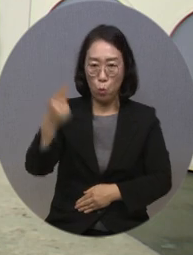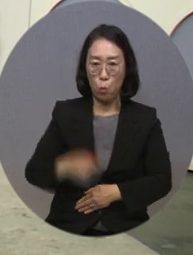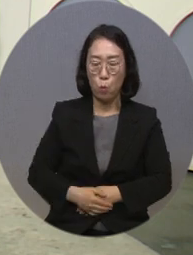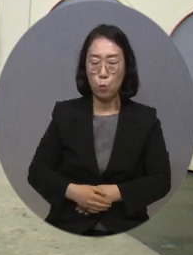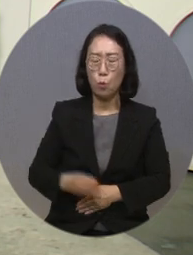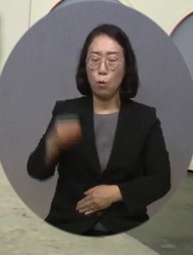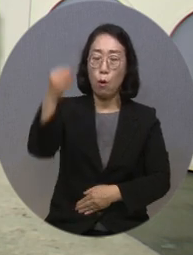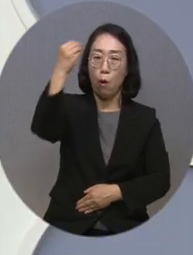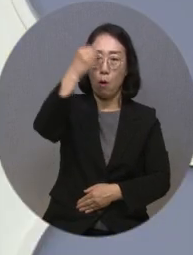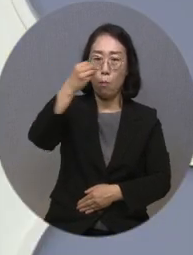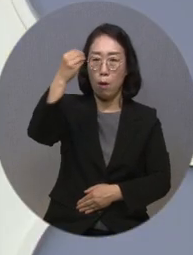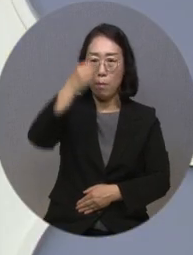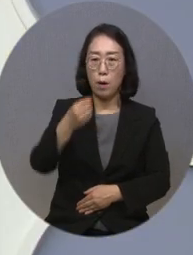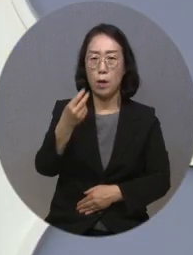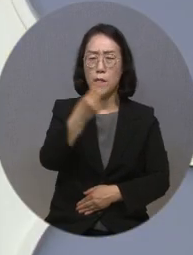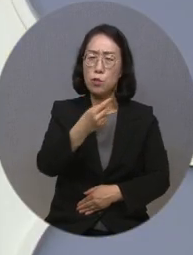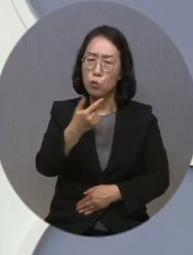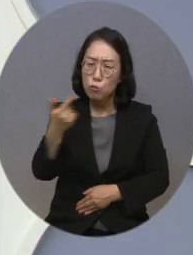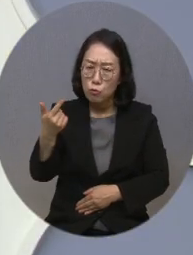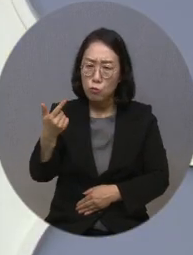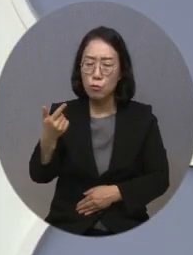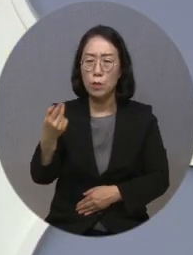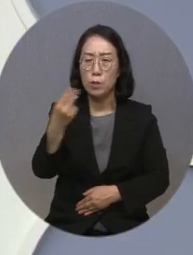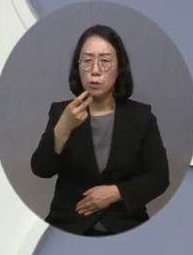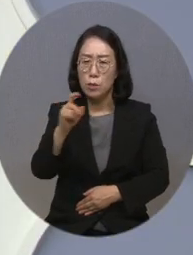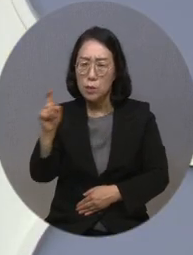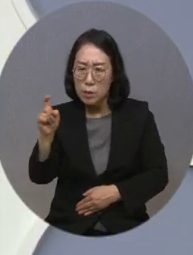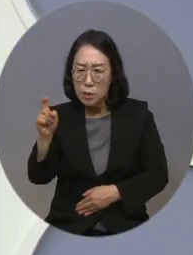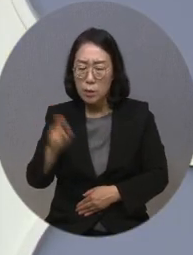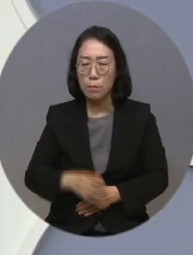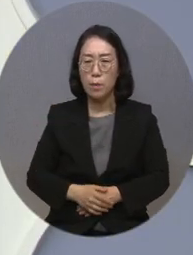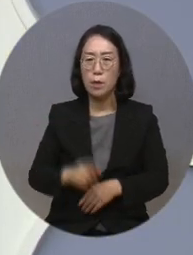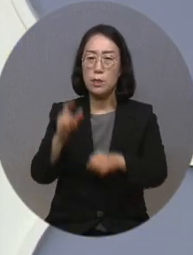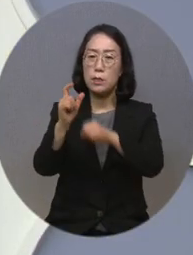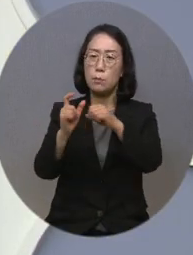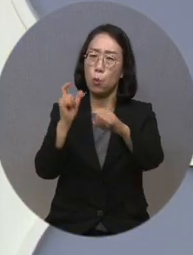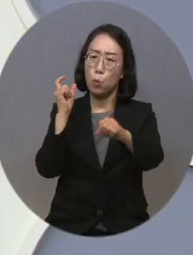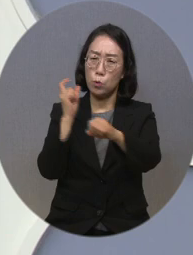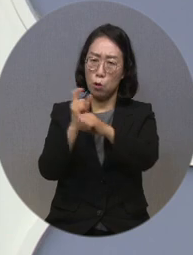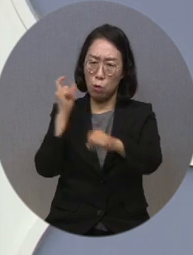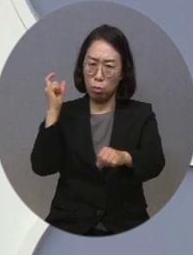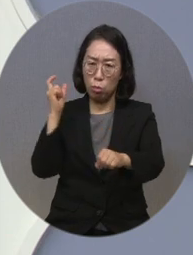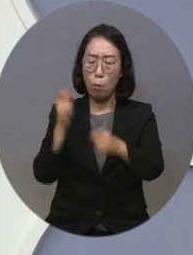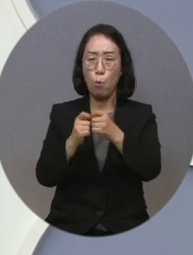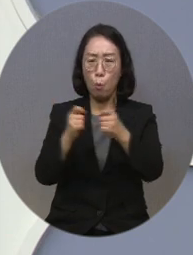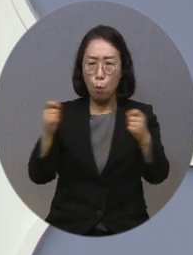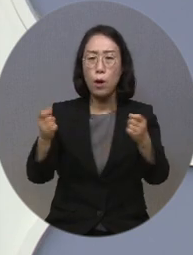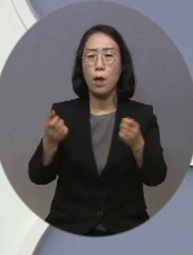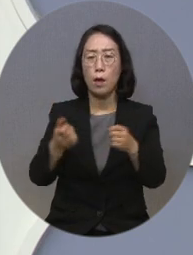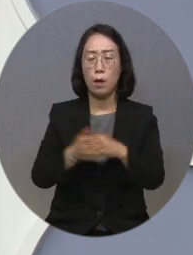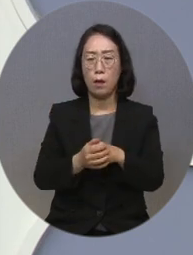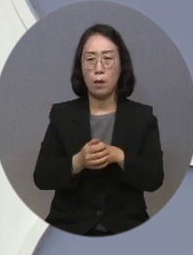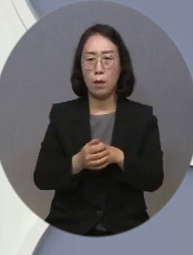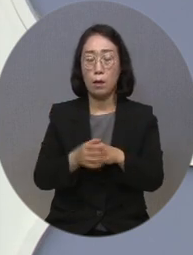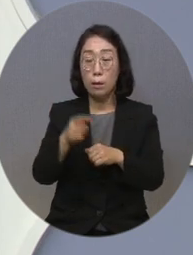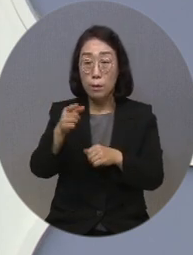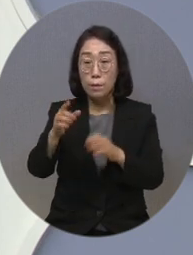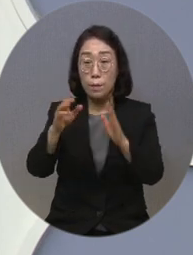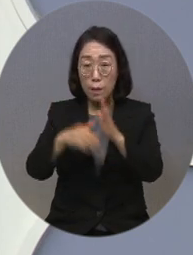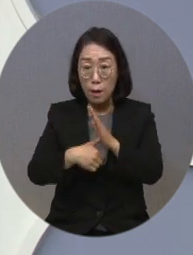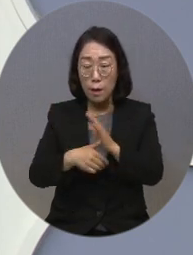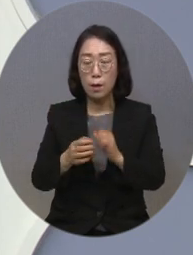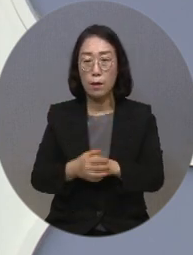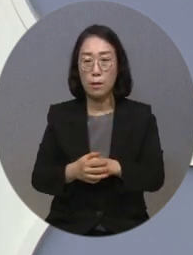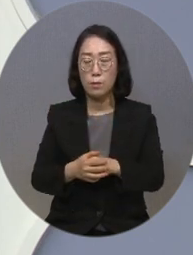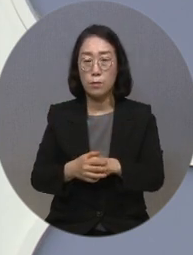그렇죠. 그 당시에 2006년에서 10년만 해도 지금 벌써 한 15, 16년 전 아닙니까? 그래서 그 당시에 그